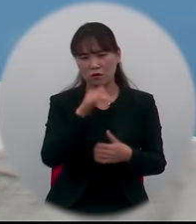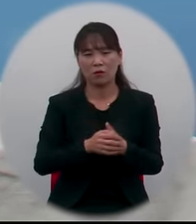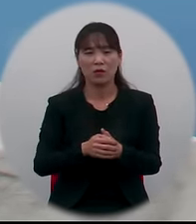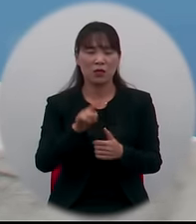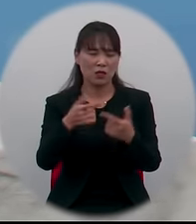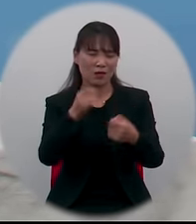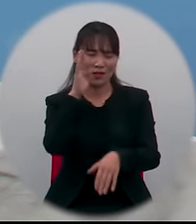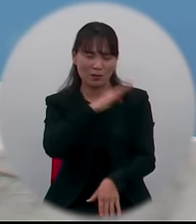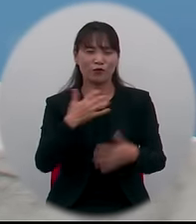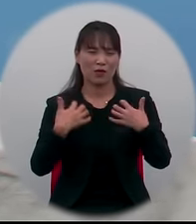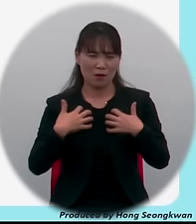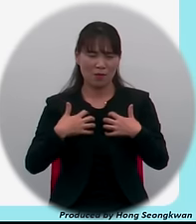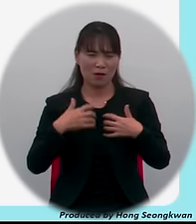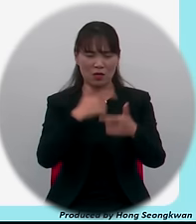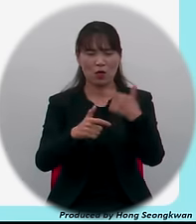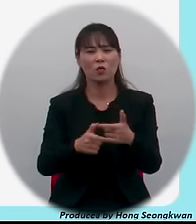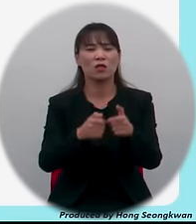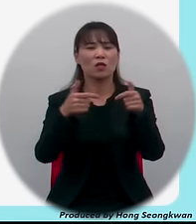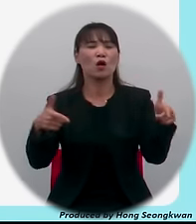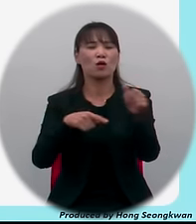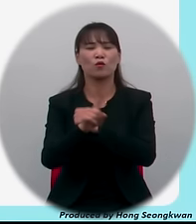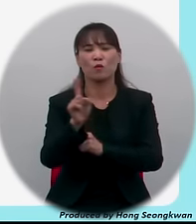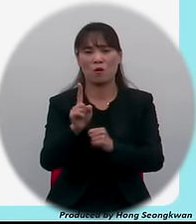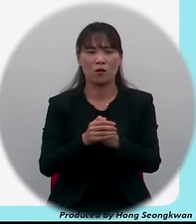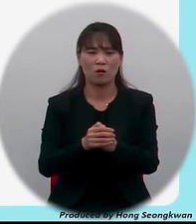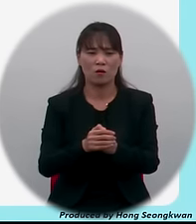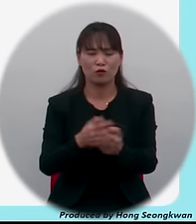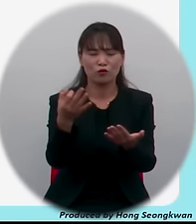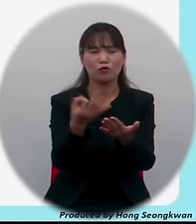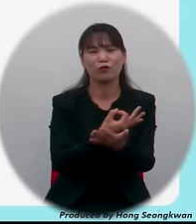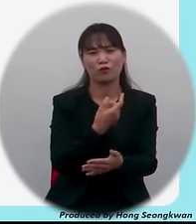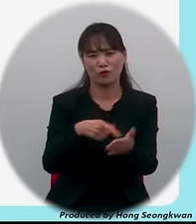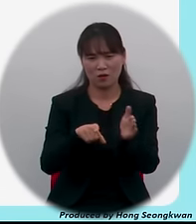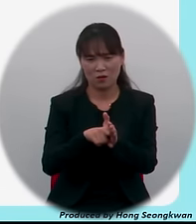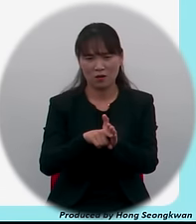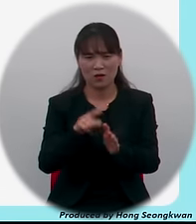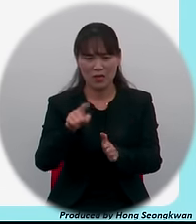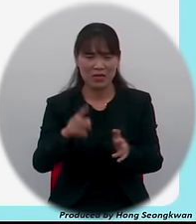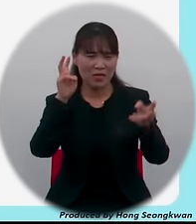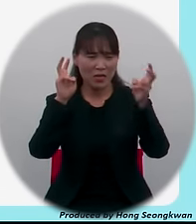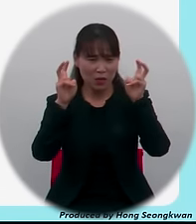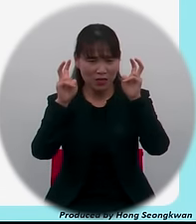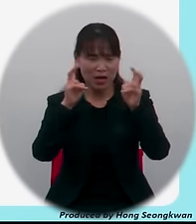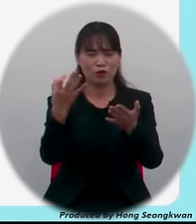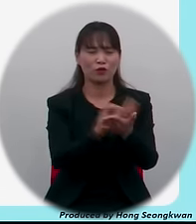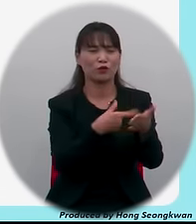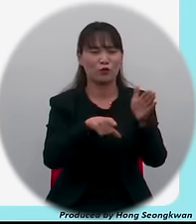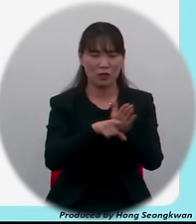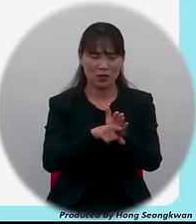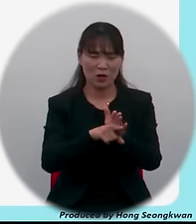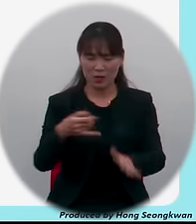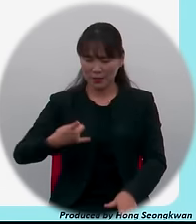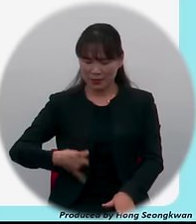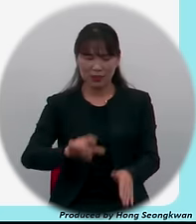뭘까요 바로 수익을 위해서입니다이 게임사의 수익을 위해 즉 우리 자녀들의 시간과 호주머니를